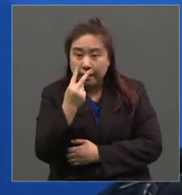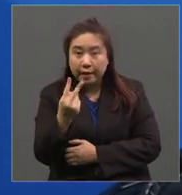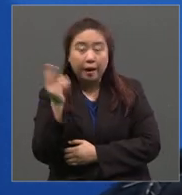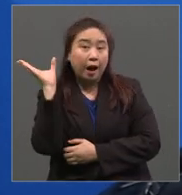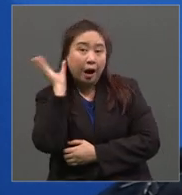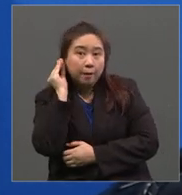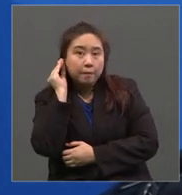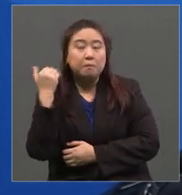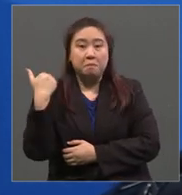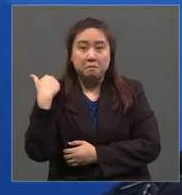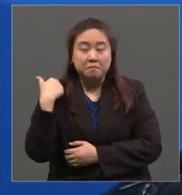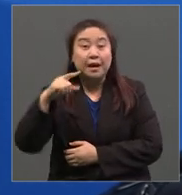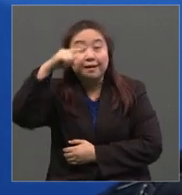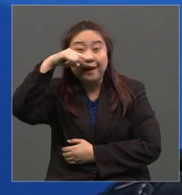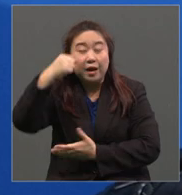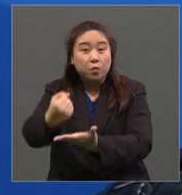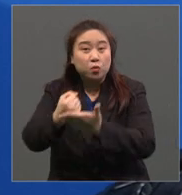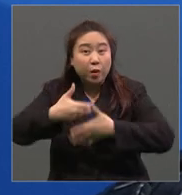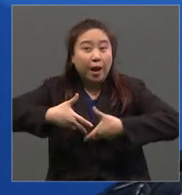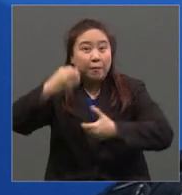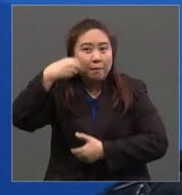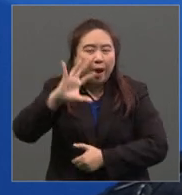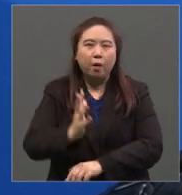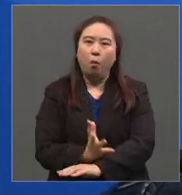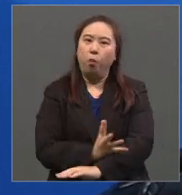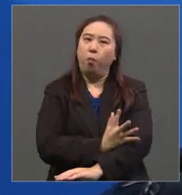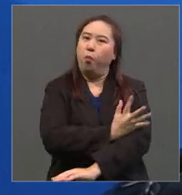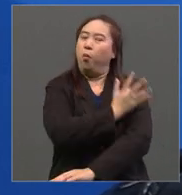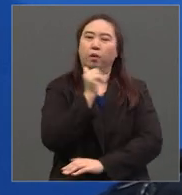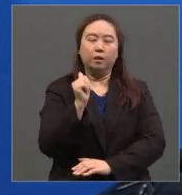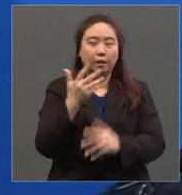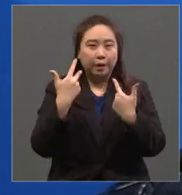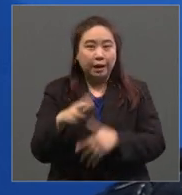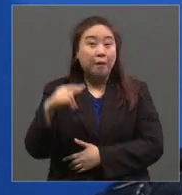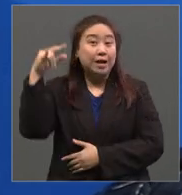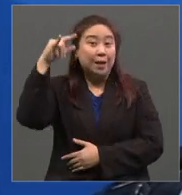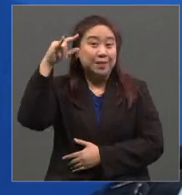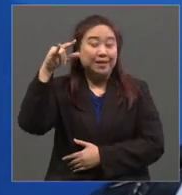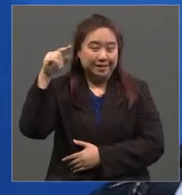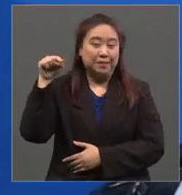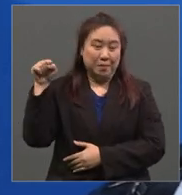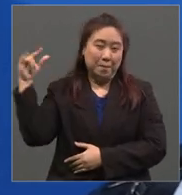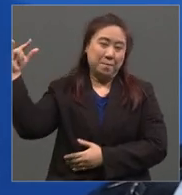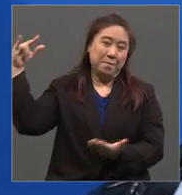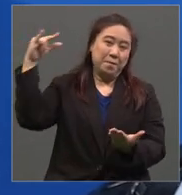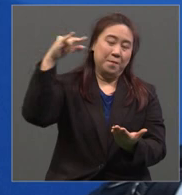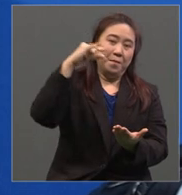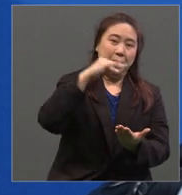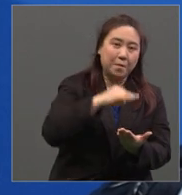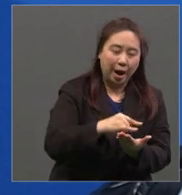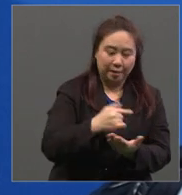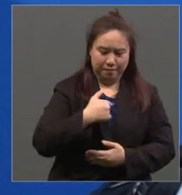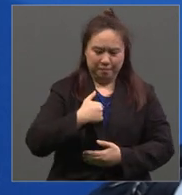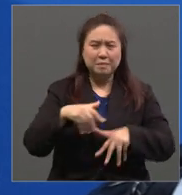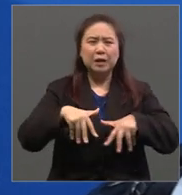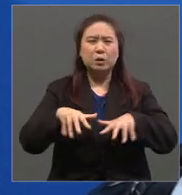ได้ยินว่าโอ้โหเดี๋ยวจะมีความช่วยเหลือมาจากไทยนี่ขนลุกเลยแล้วเธอบอกว่าตอนที่ขึ้นเครื่องมานะคือเธอก็เหมือนแบบเหมือนเป็นประช